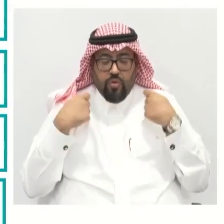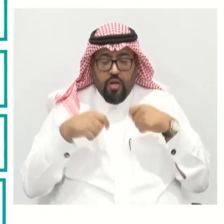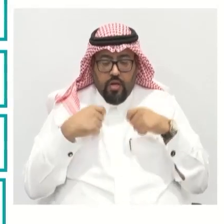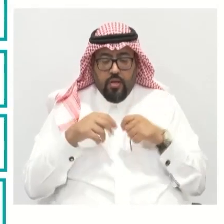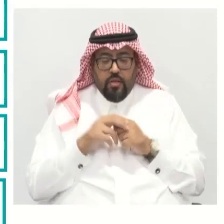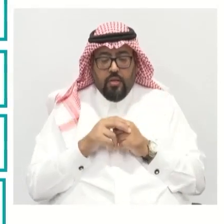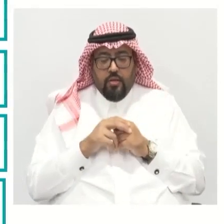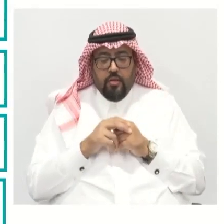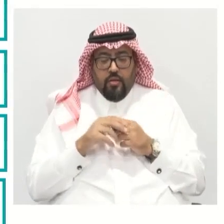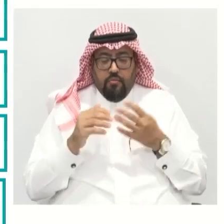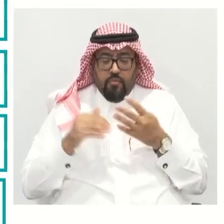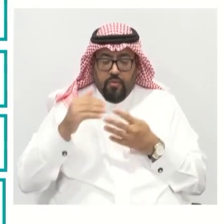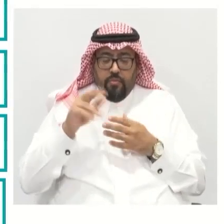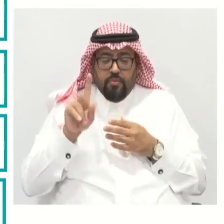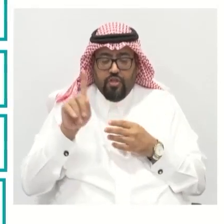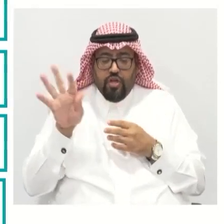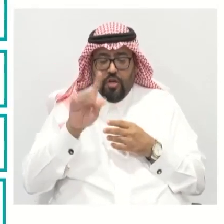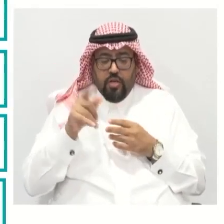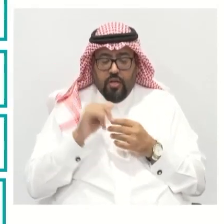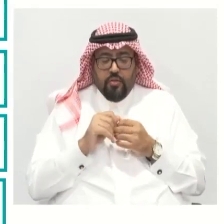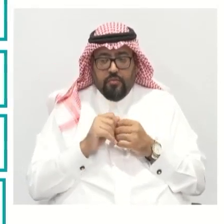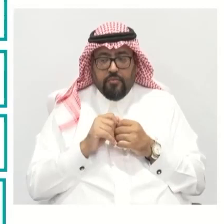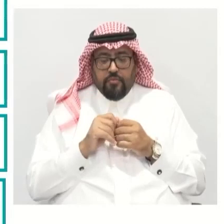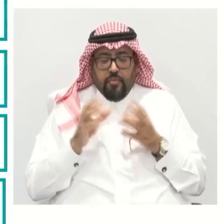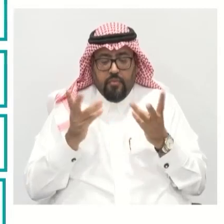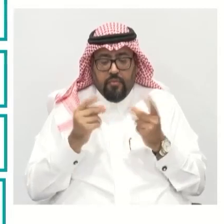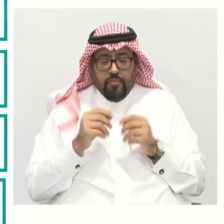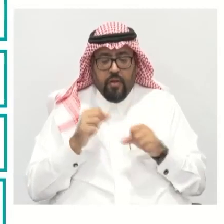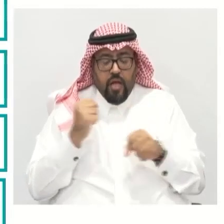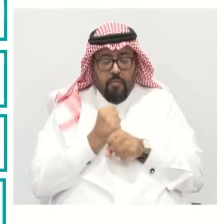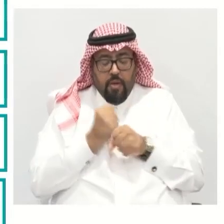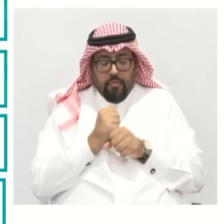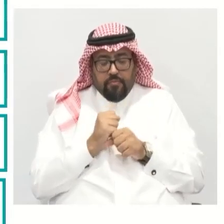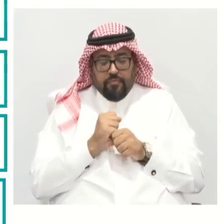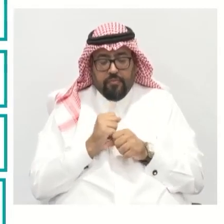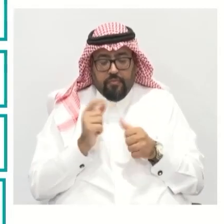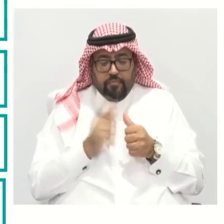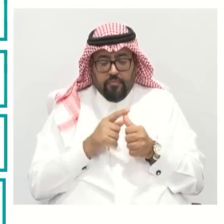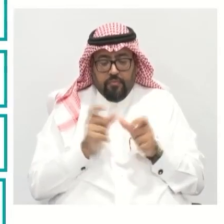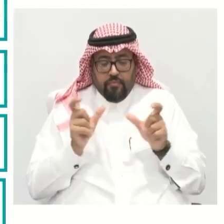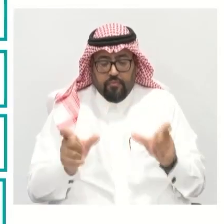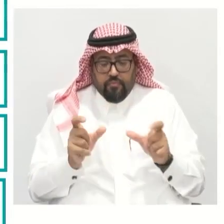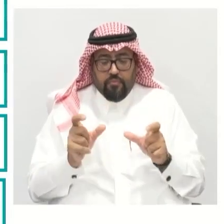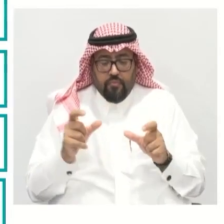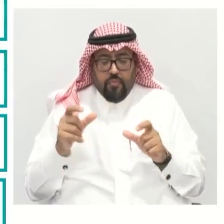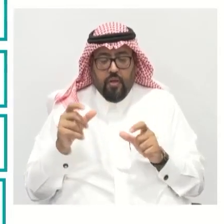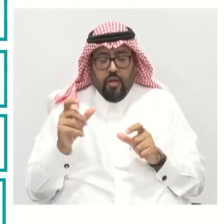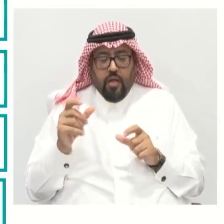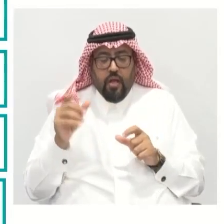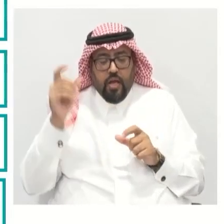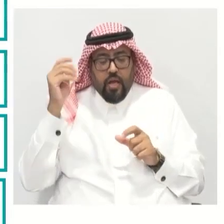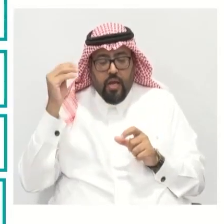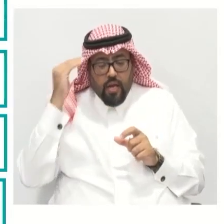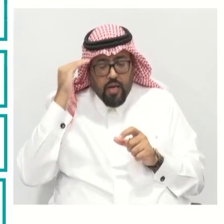الموارد البشريه والتنميه الاجتماعيه بعدد من الاعمال اولا حمايه النساء الاطفال